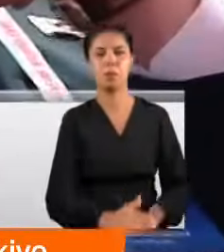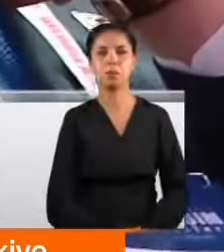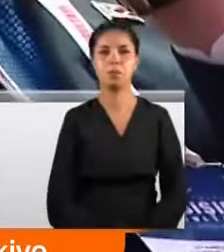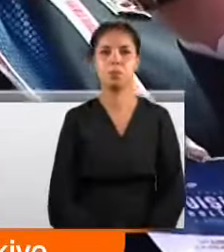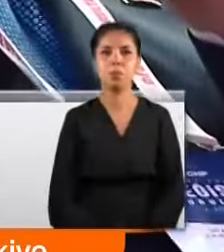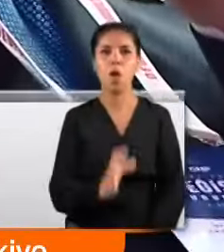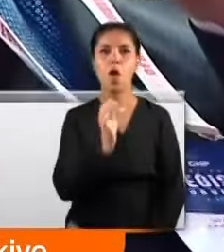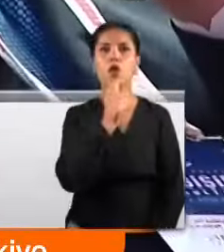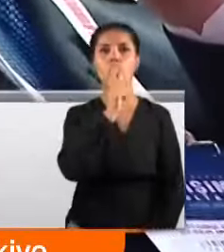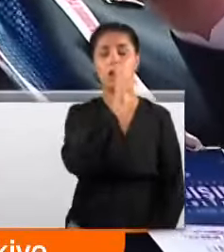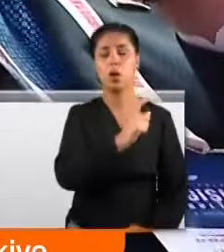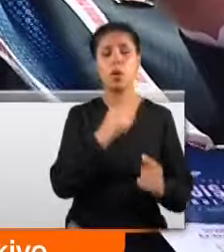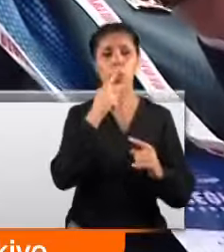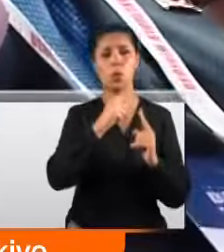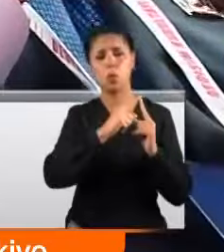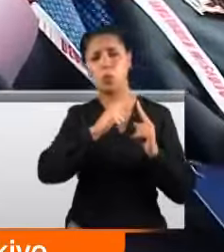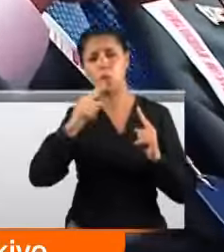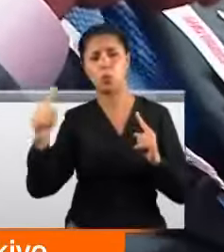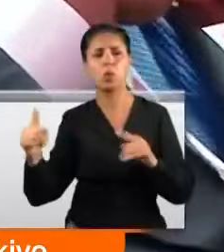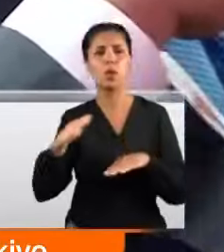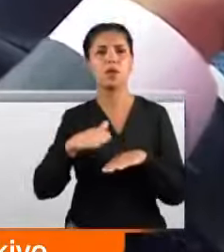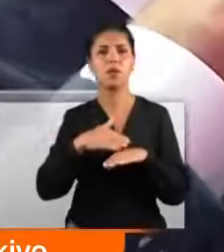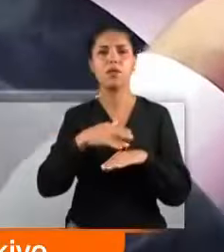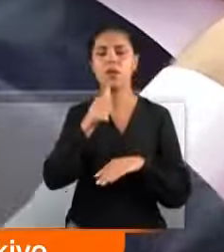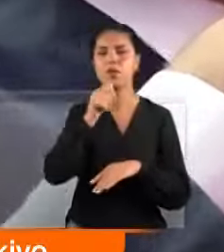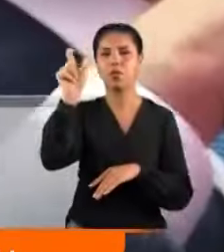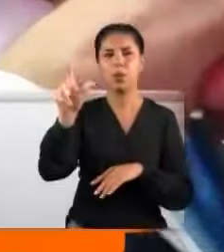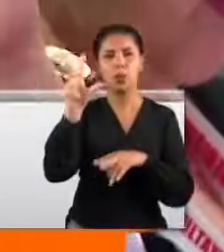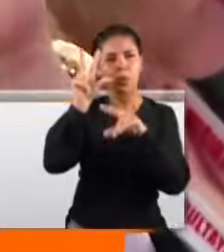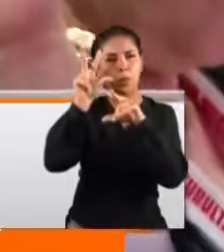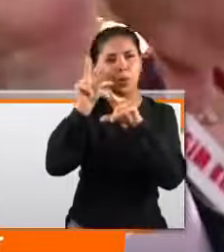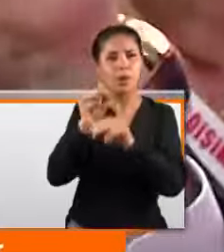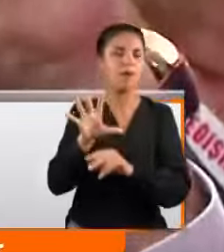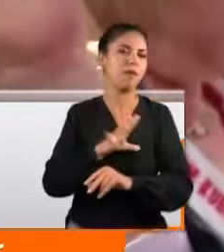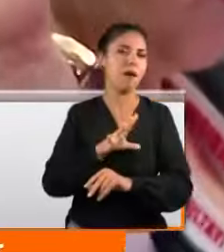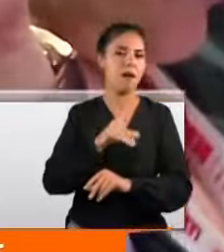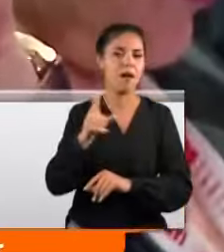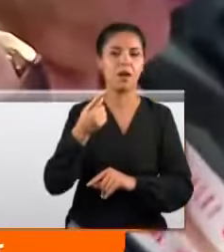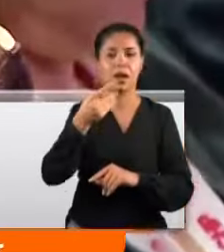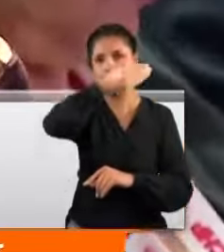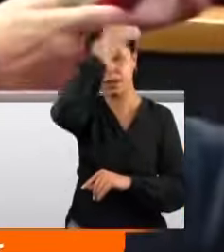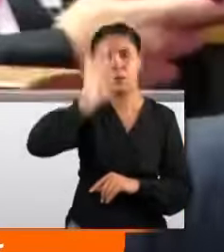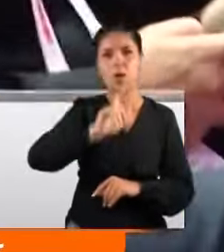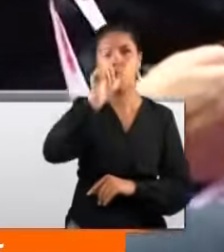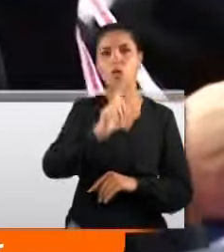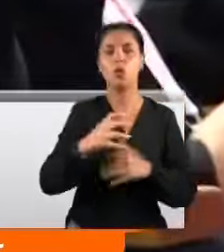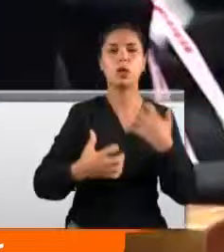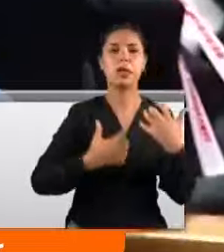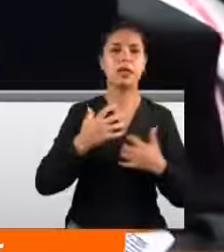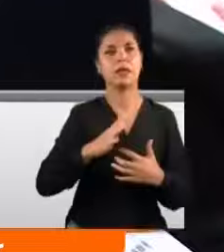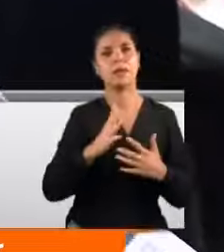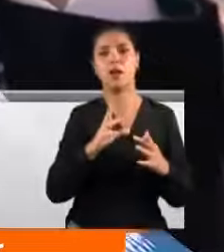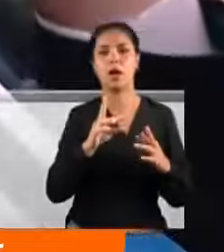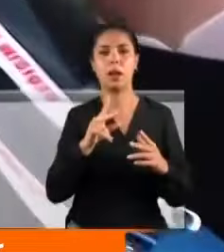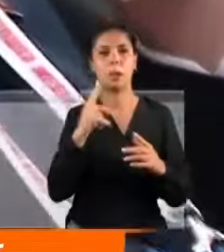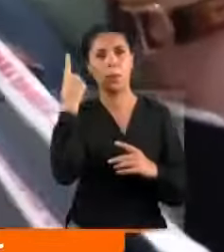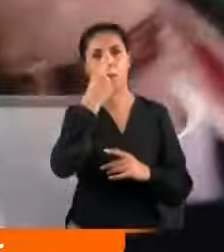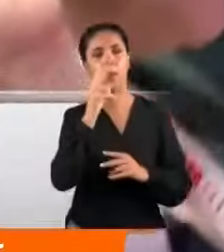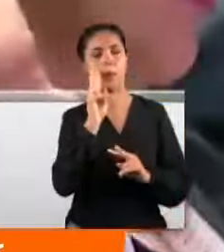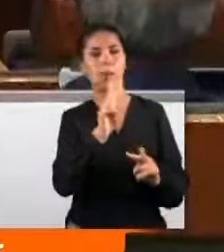Özel'in konuşması uzayınca Yavaş göz kapaklarına yenik düştü. İmamoğlu'ysa stresli görünüyordu. Bir damla alın terlerini